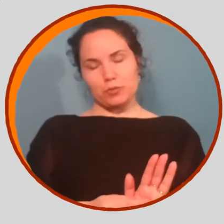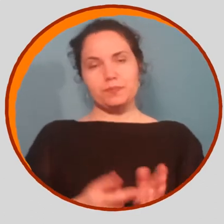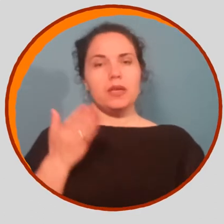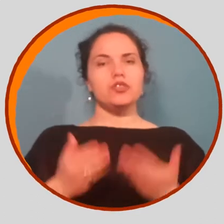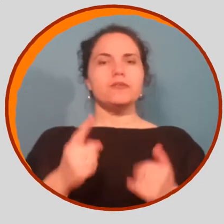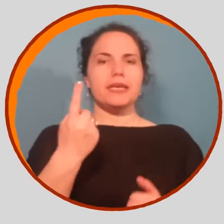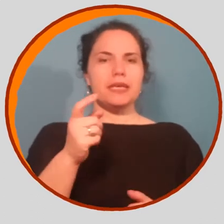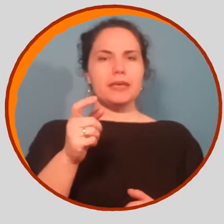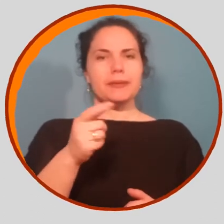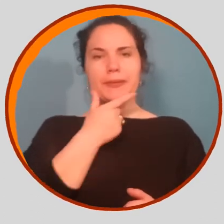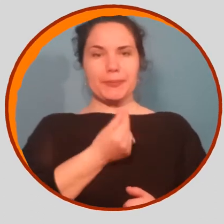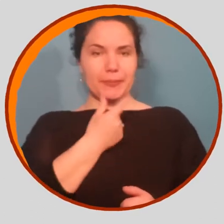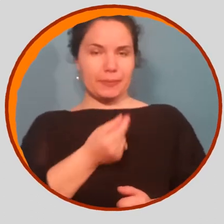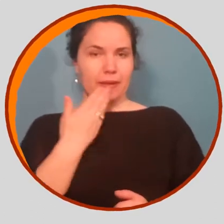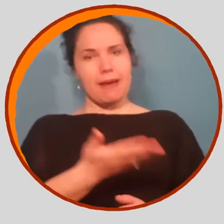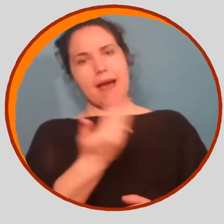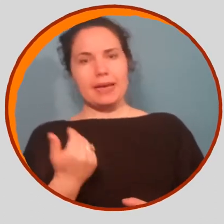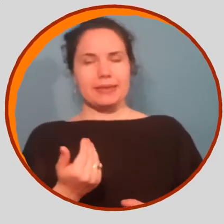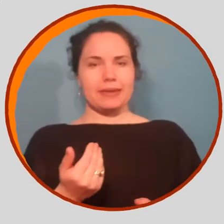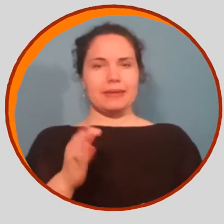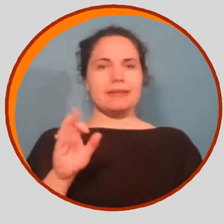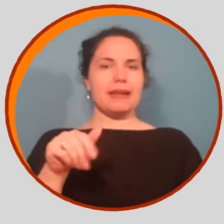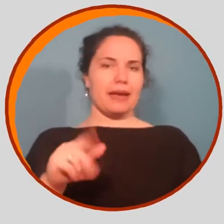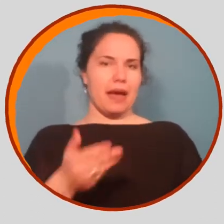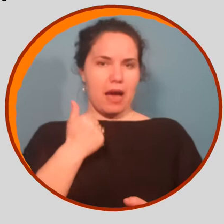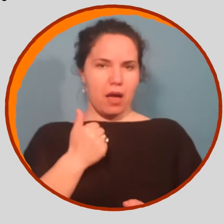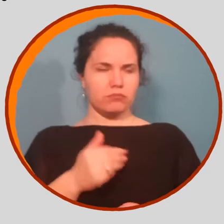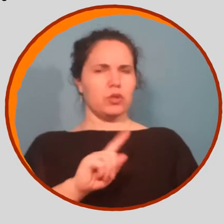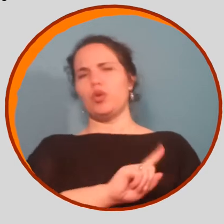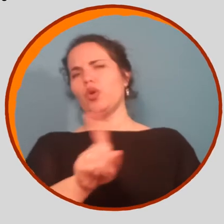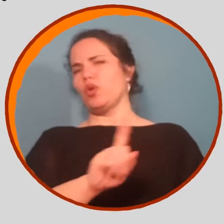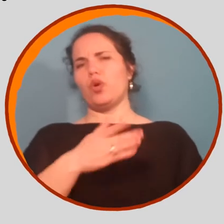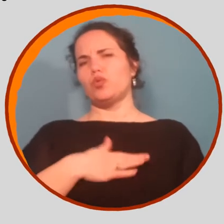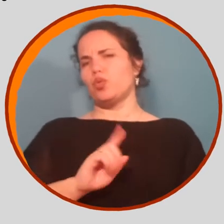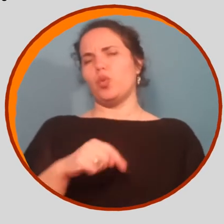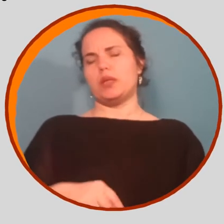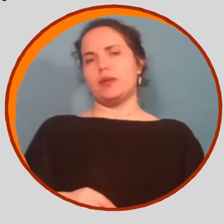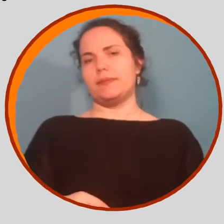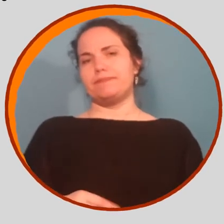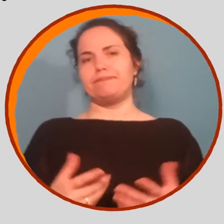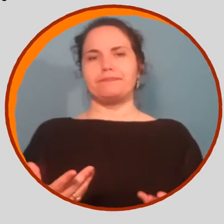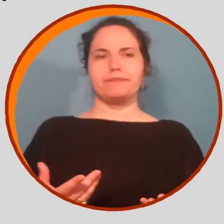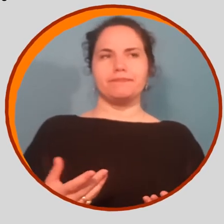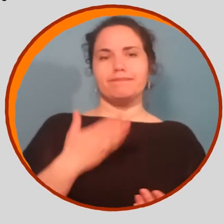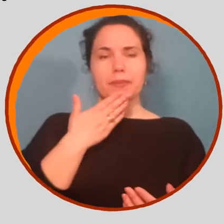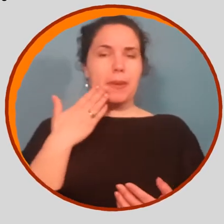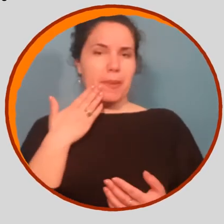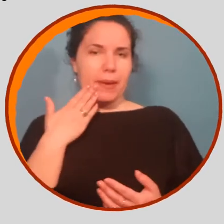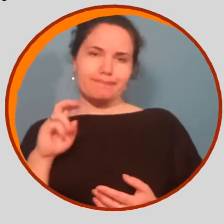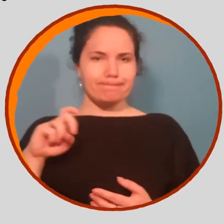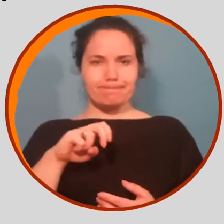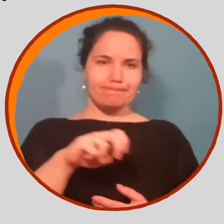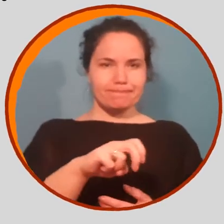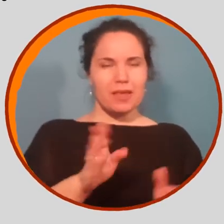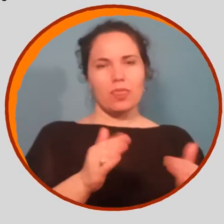adoleshent i thuet që është koha e drekës, hajde a drek, dhe i thot, unë nuk dua ta ha drek. Prindi mund të shkoj të dhomë dhe ti thot,